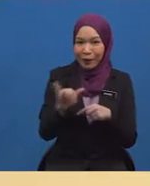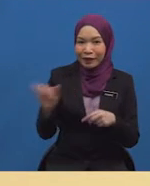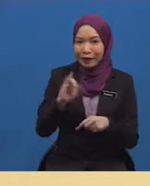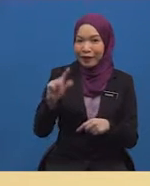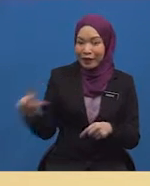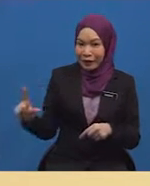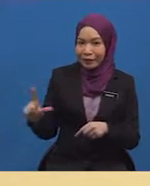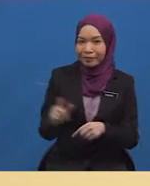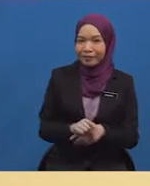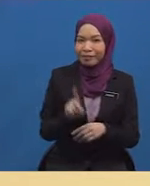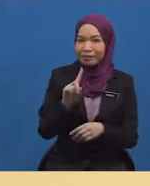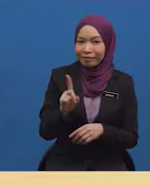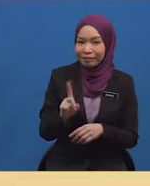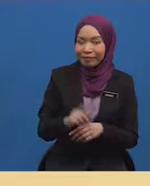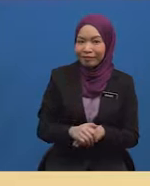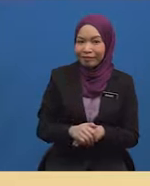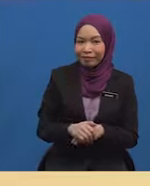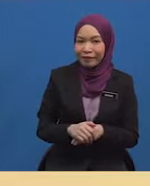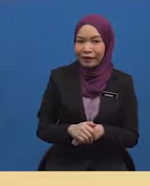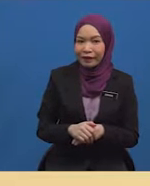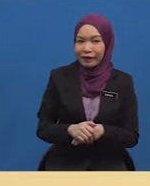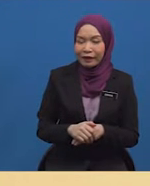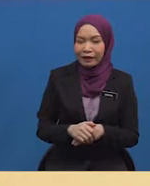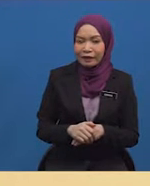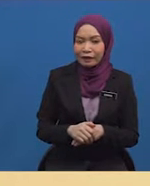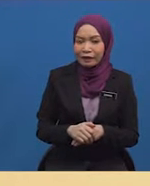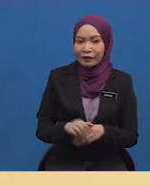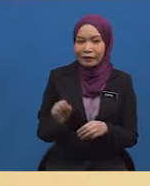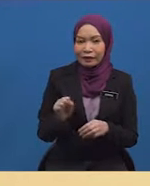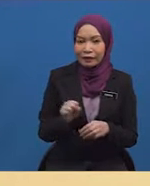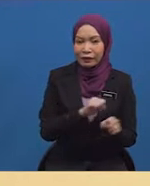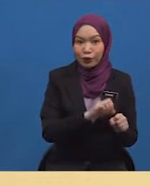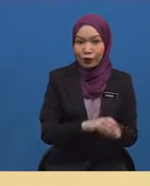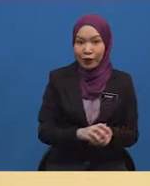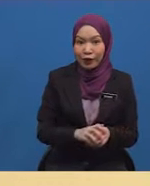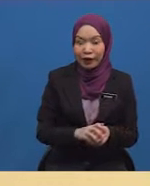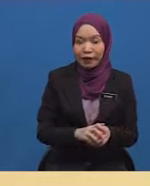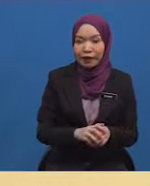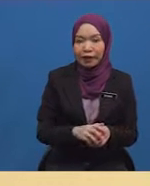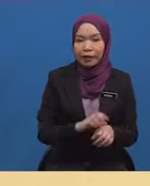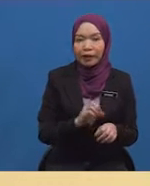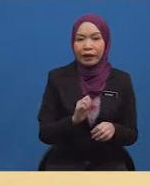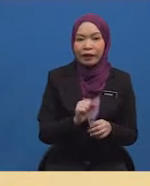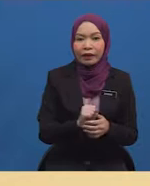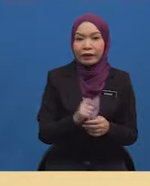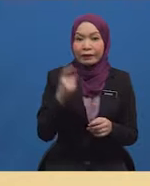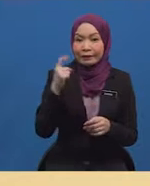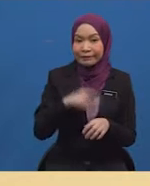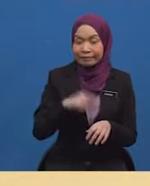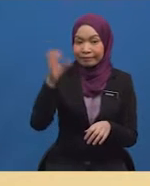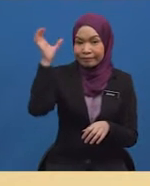Jawapannya ialah mana-mana lembangan sungai seperti lembangan Yangtze atau lembangan Changjiang di